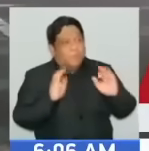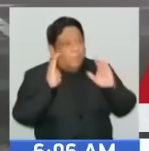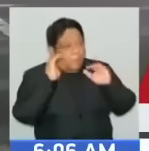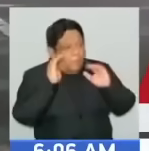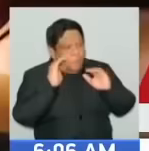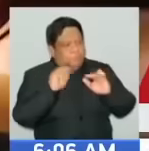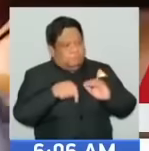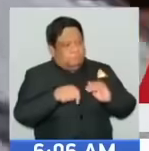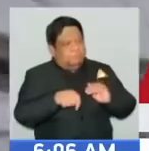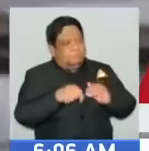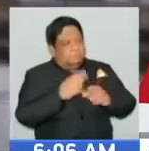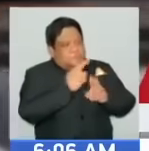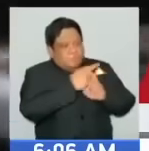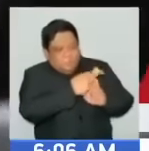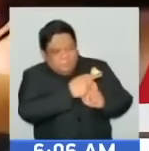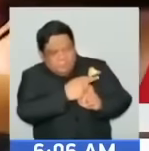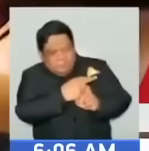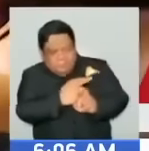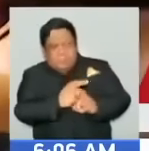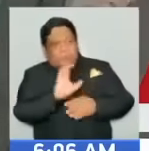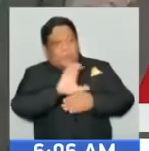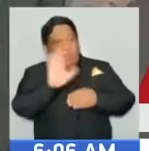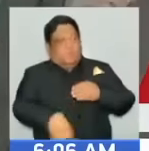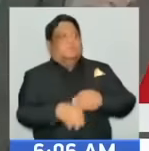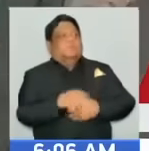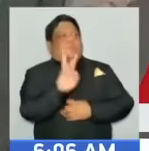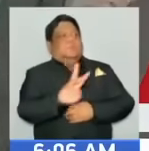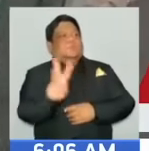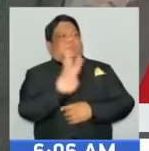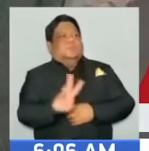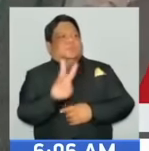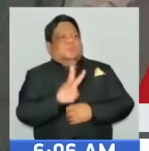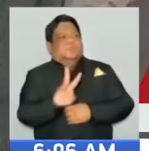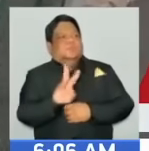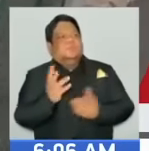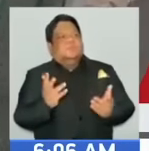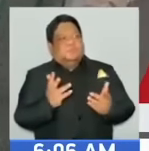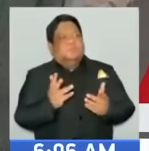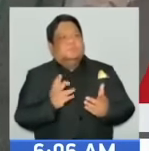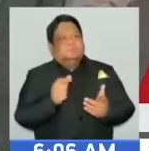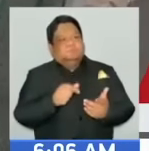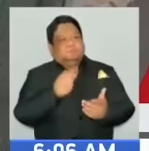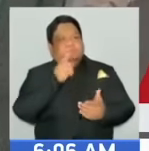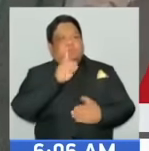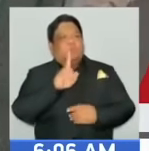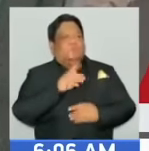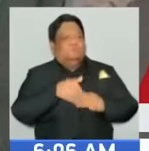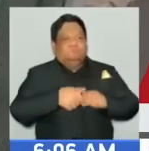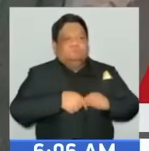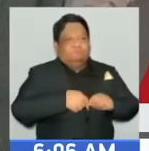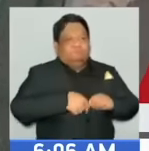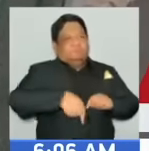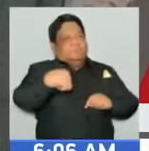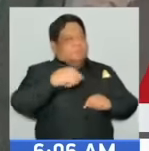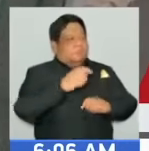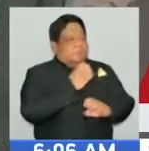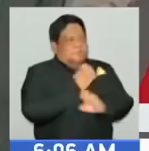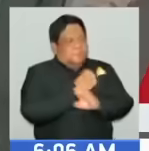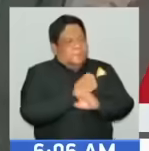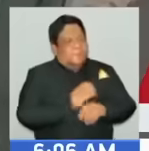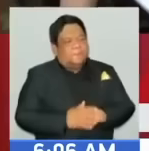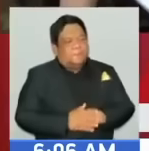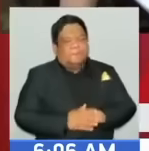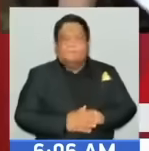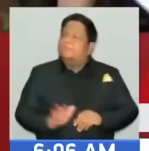Wednesday. Pag nailatag ngayong araw na ito, yung buong kahabaan ng repair natin. Sir Charlie, ano naman ang naging epekto nitong